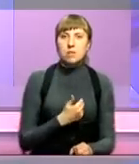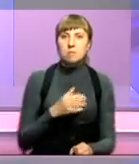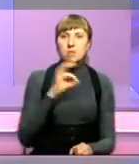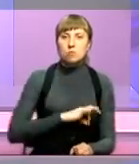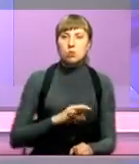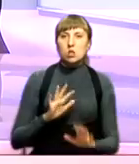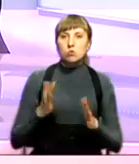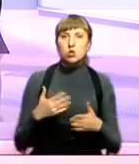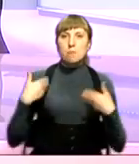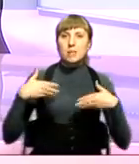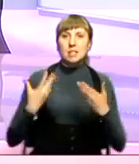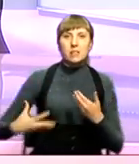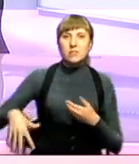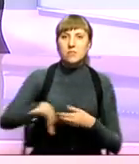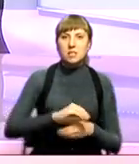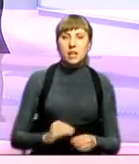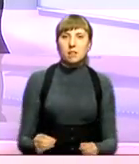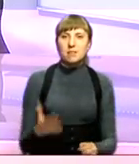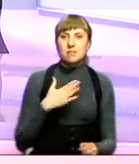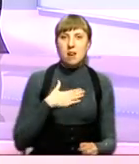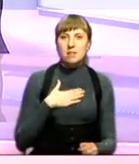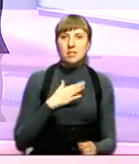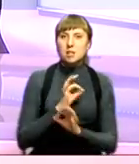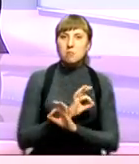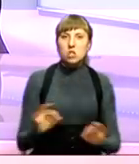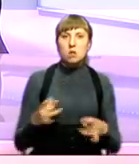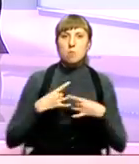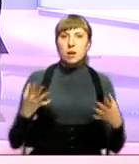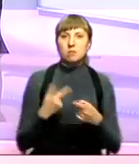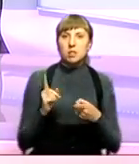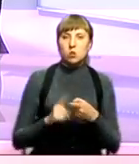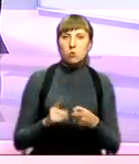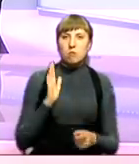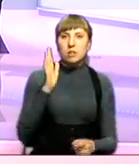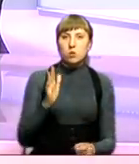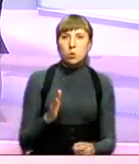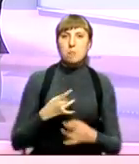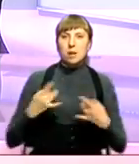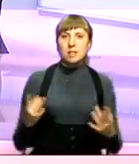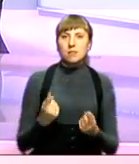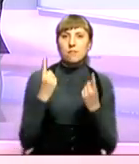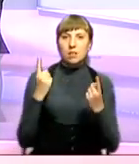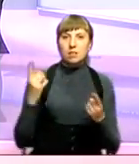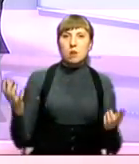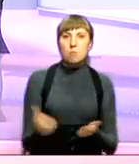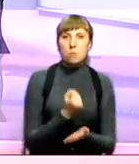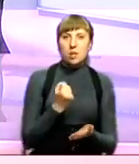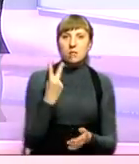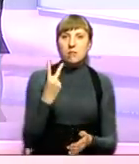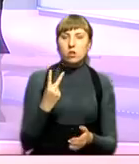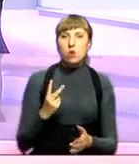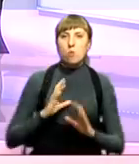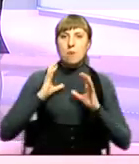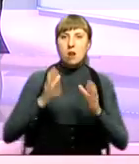и поздравить всех нас с замечательным праздником, который грядет, праздником Великой Победы во Второй мировой